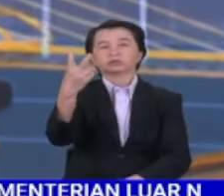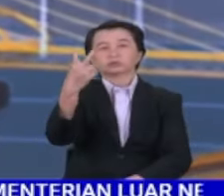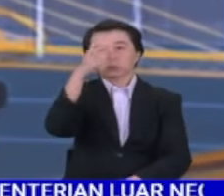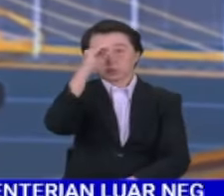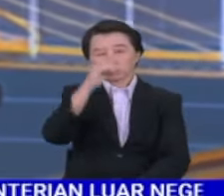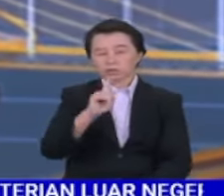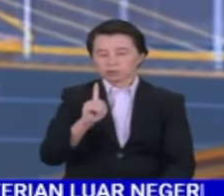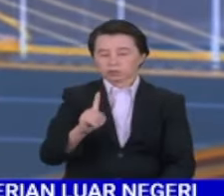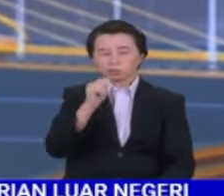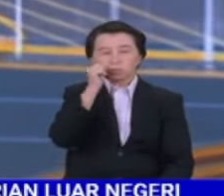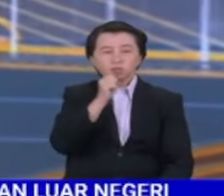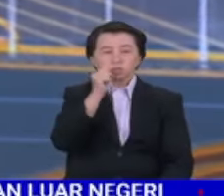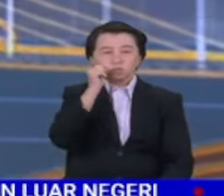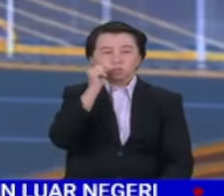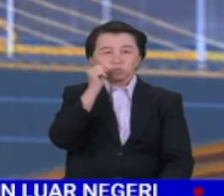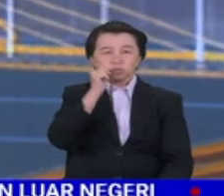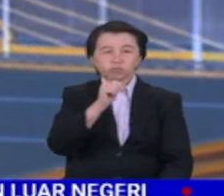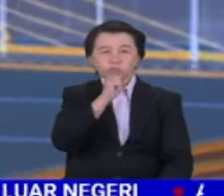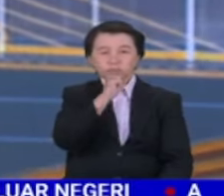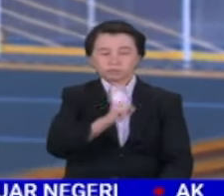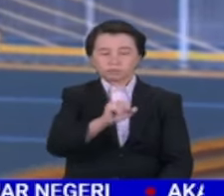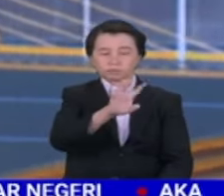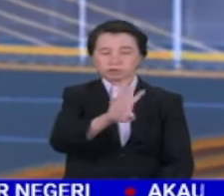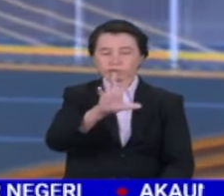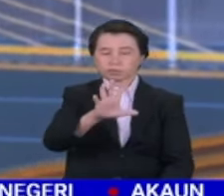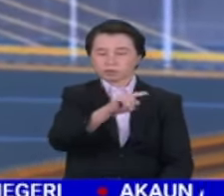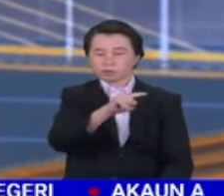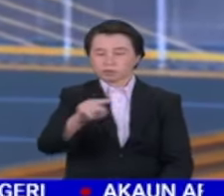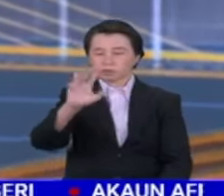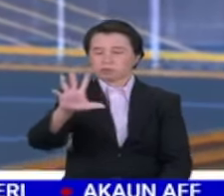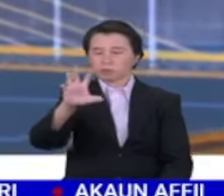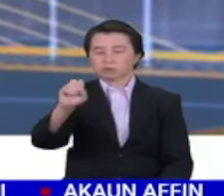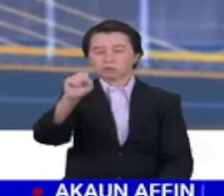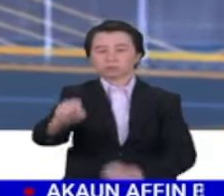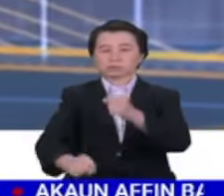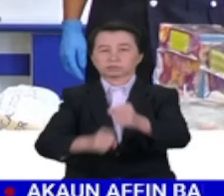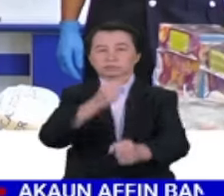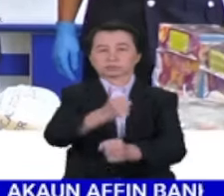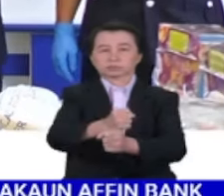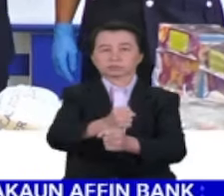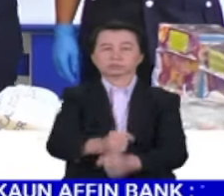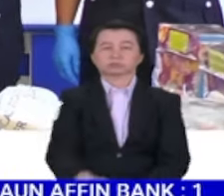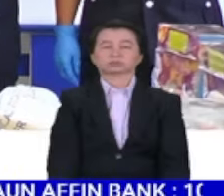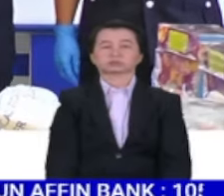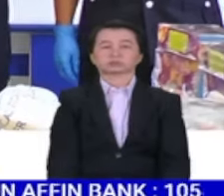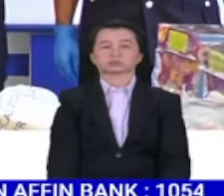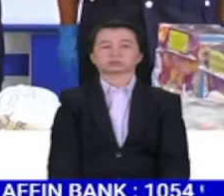seorang wanita berumur 45 hingga 50 tahun